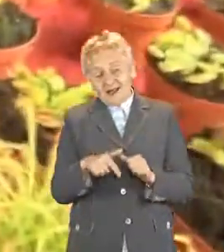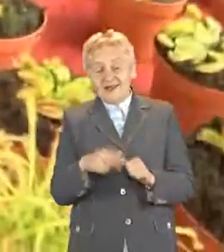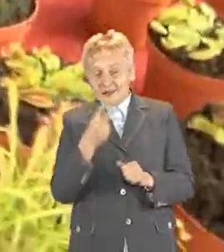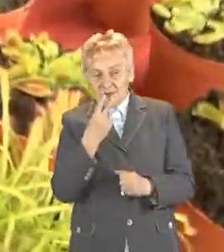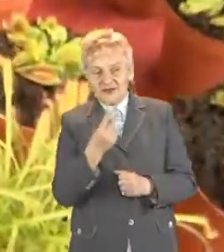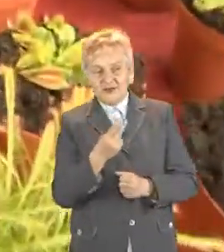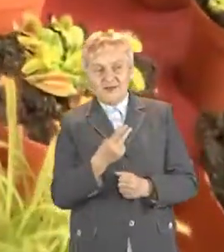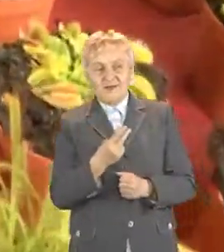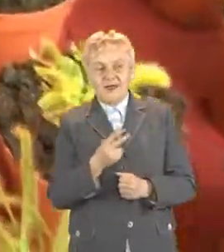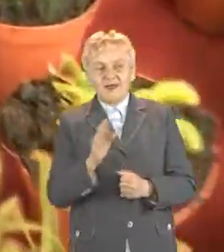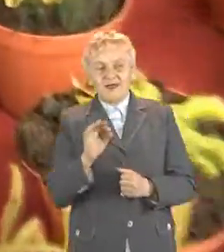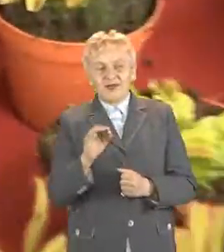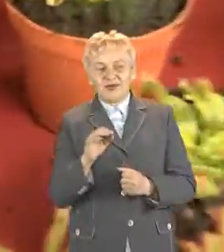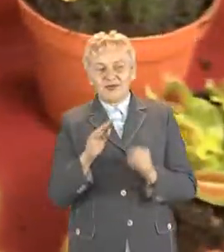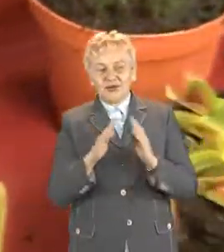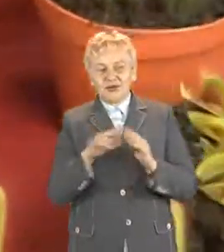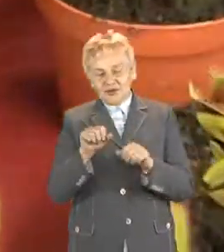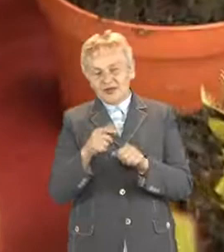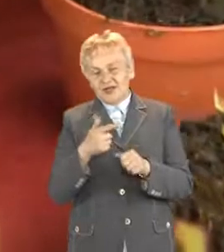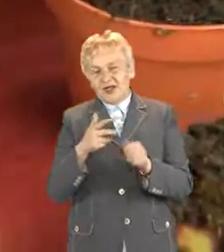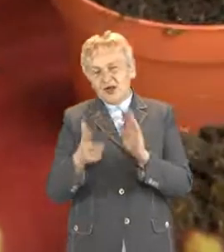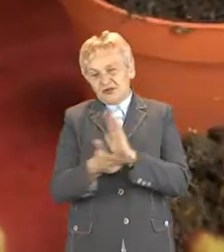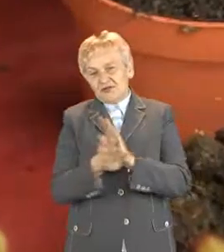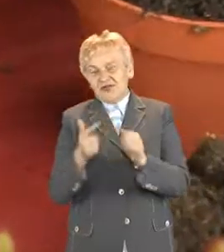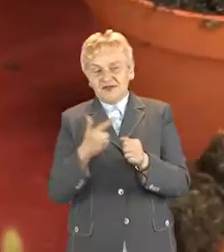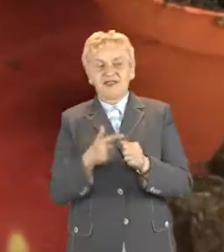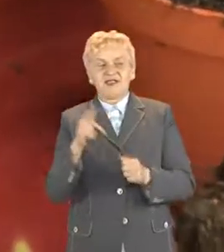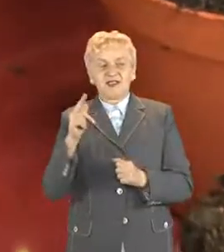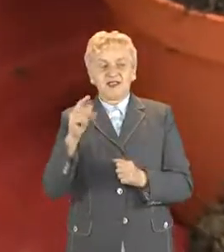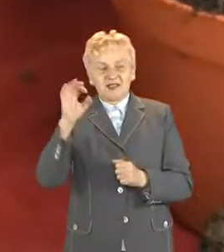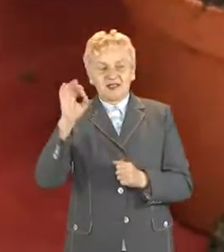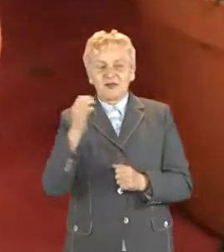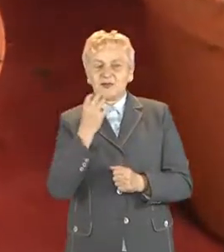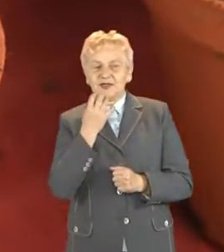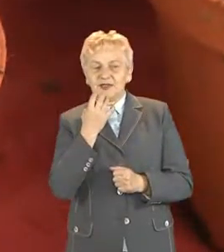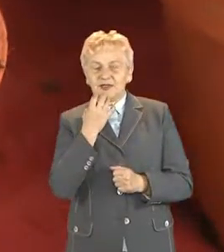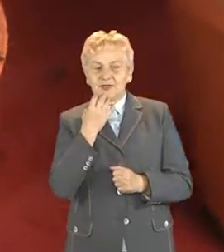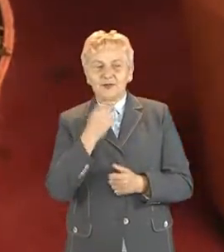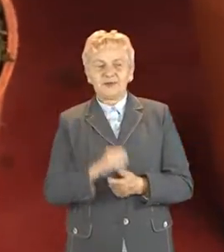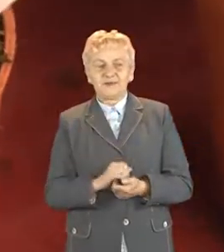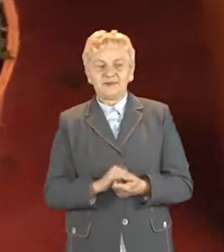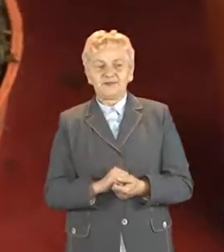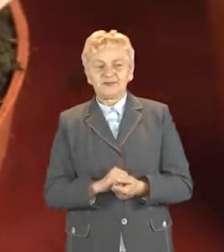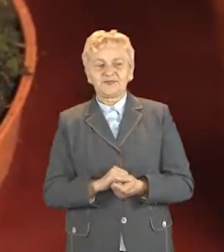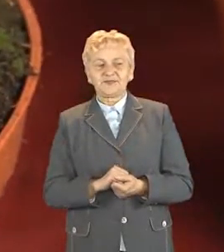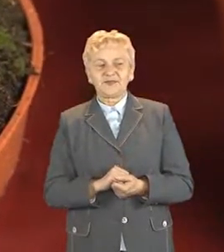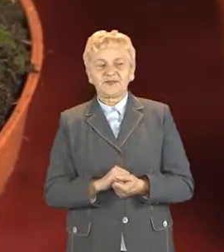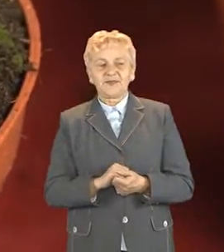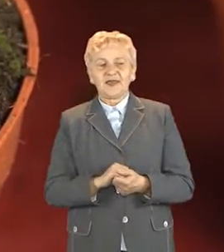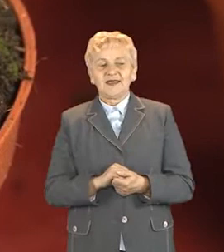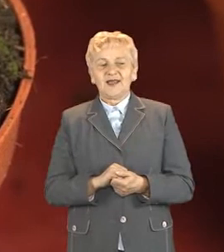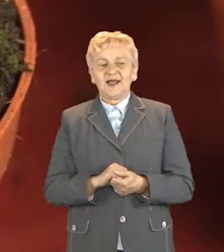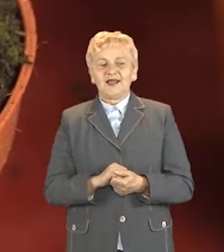okolicach 15-20 stopni. Tutaj może to trochę wolniej przebiec, no ale może akurat nam się uda. Chodzi o to, żeby podrażnić 2-3